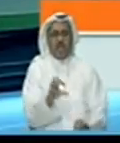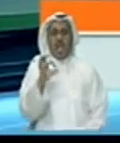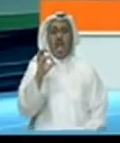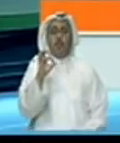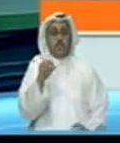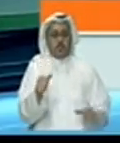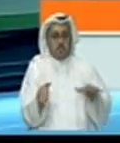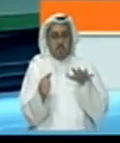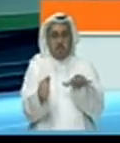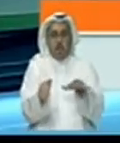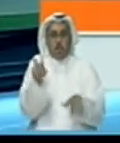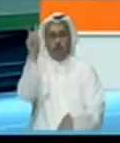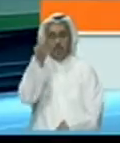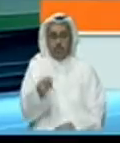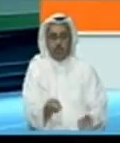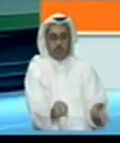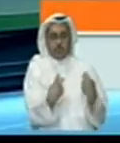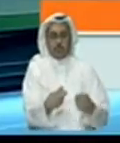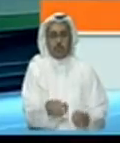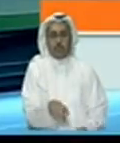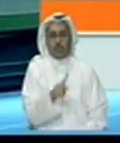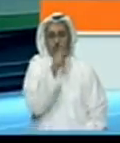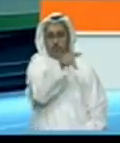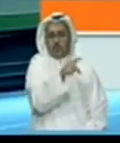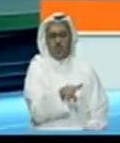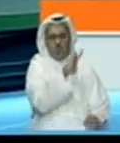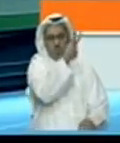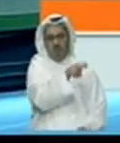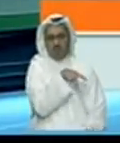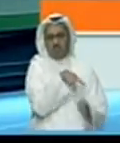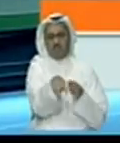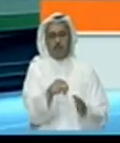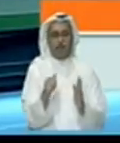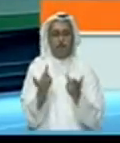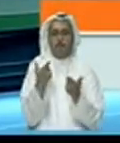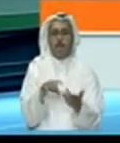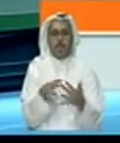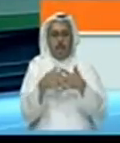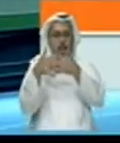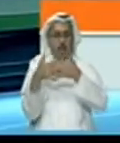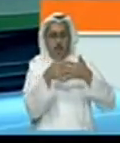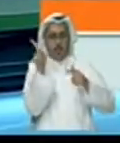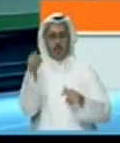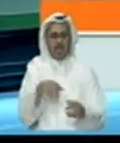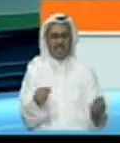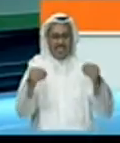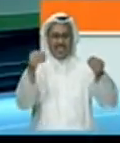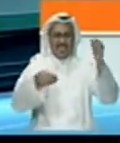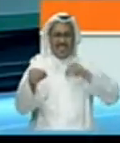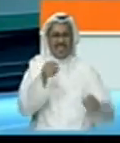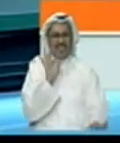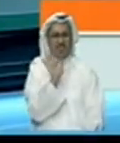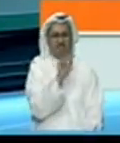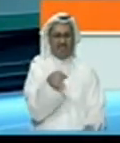مليار دولار. براين هوك أوضح أن سياسة البيت الأبيض تقضي بفرض المزيد من العقوبات